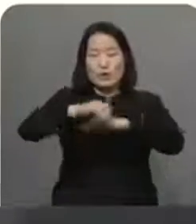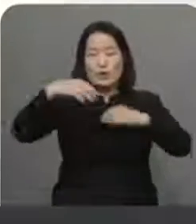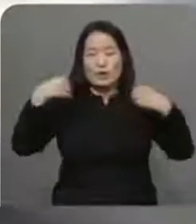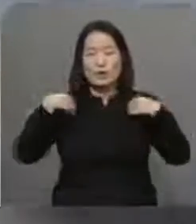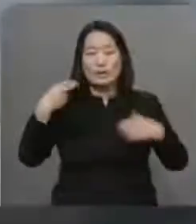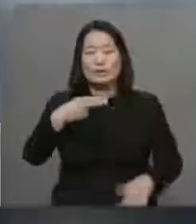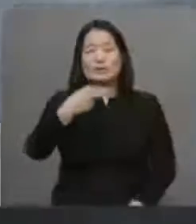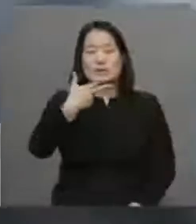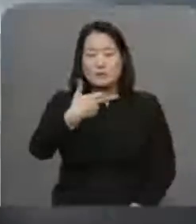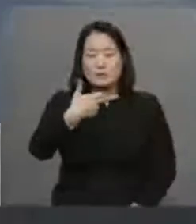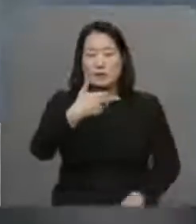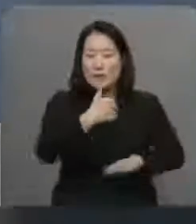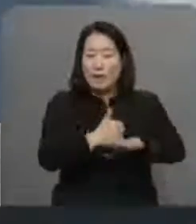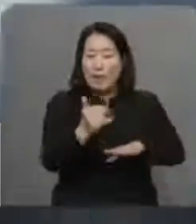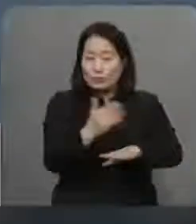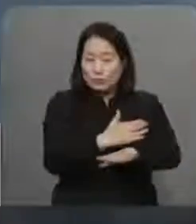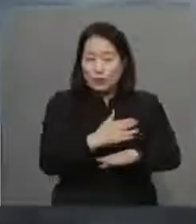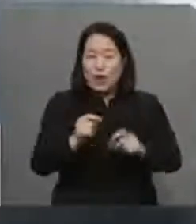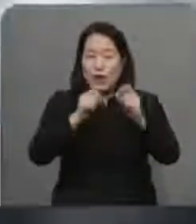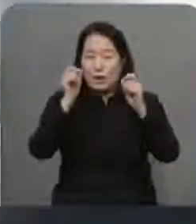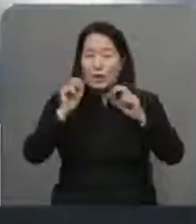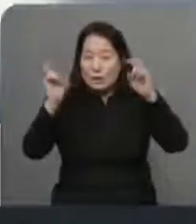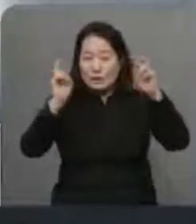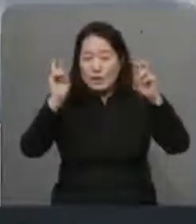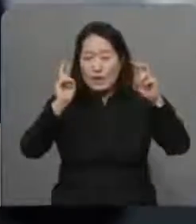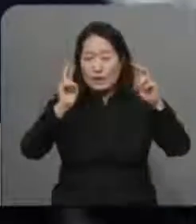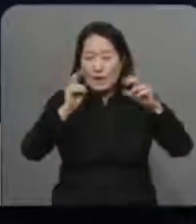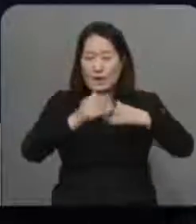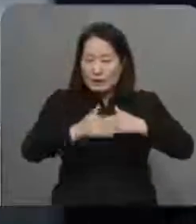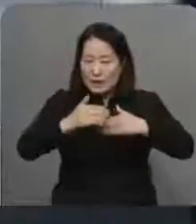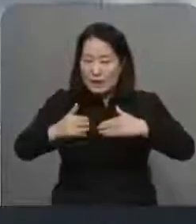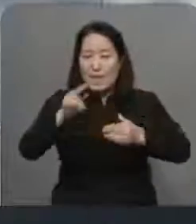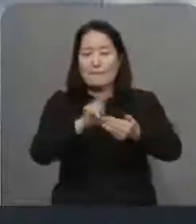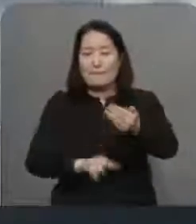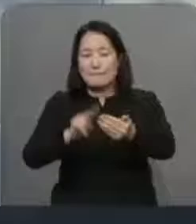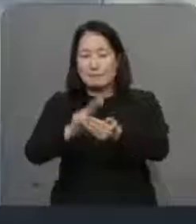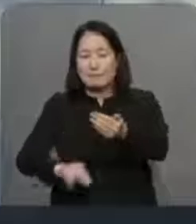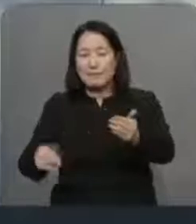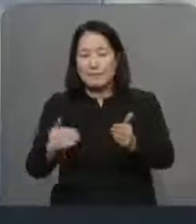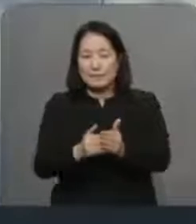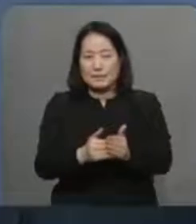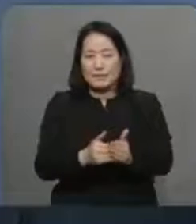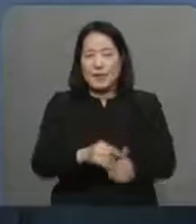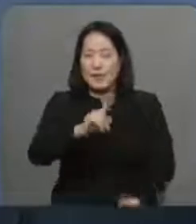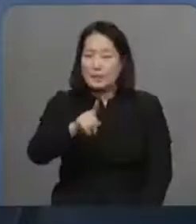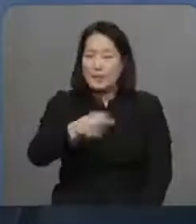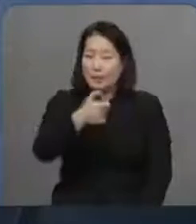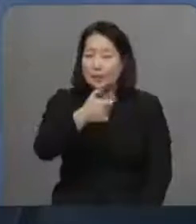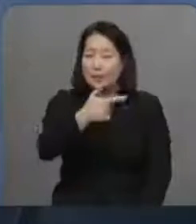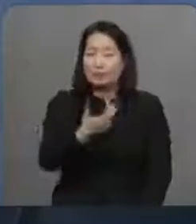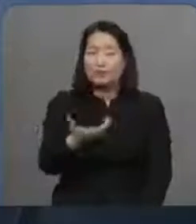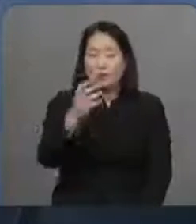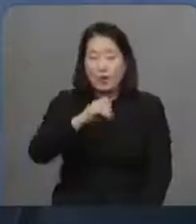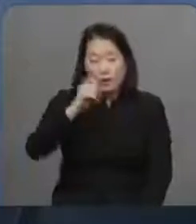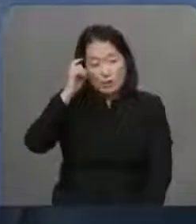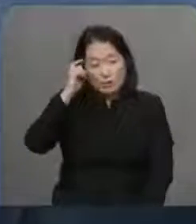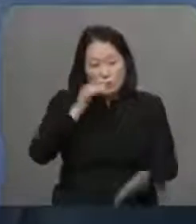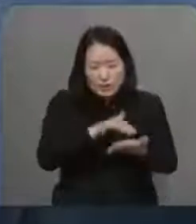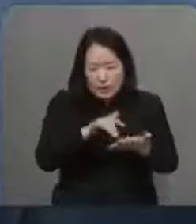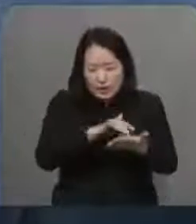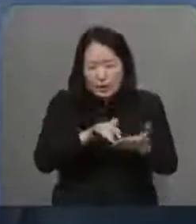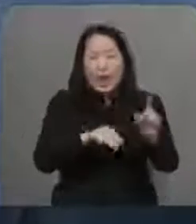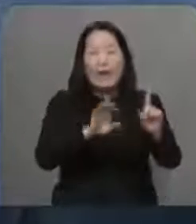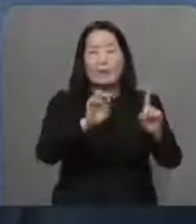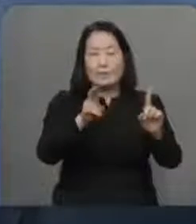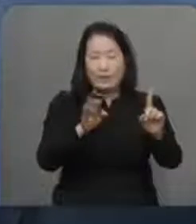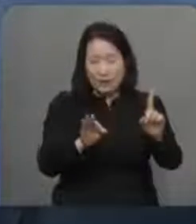2017년 말 부터 인간 사업자에게 차례로 팔았습니다 매각대금 150 6억원을 감안하면 3.3